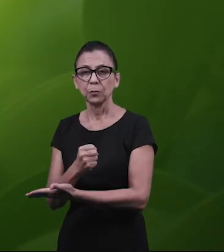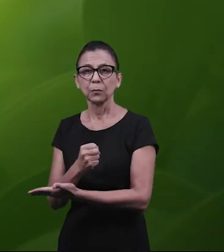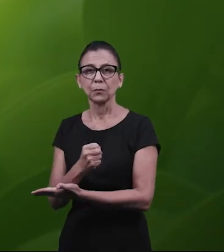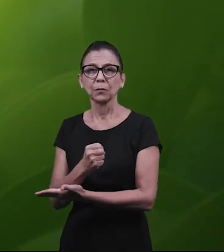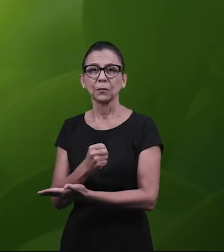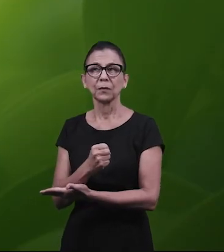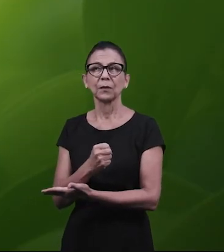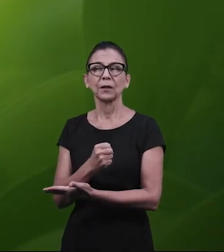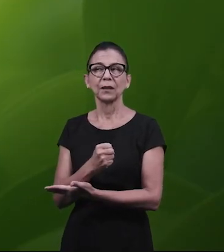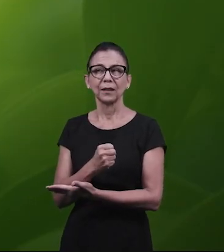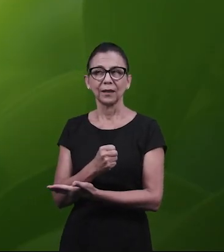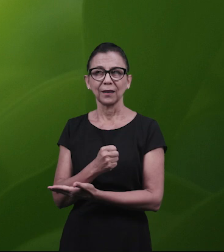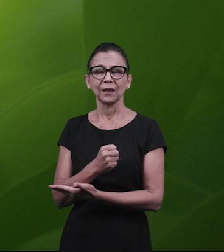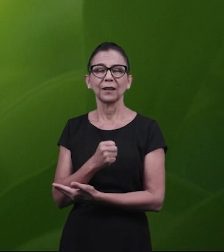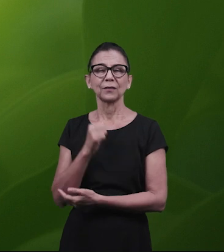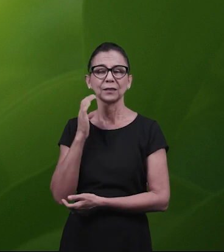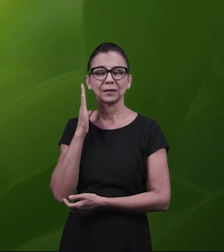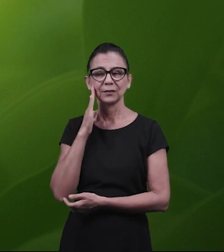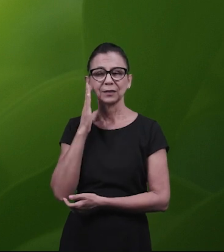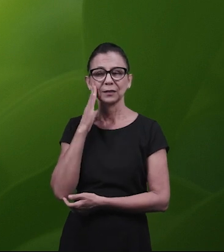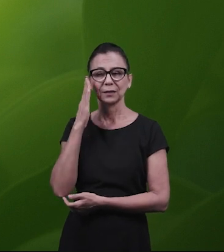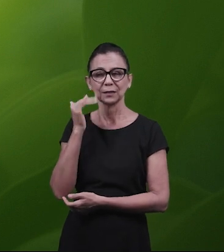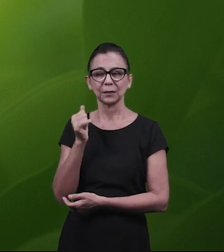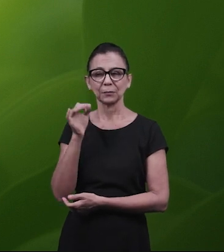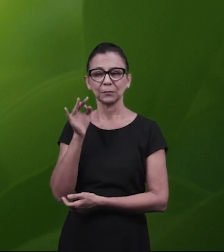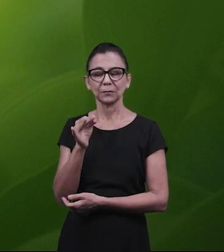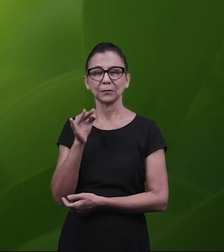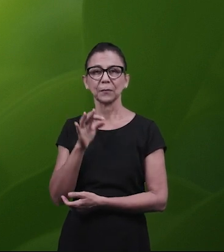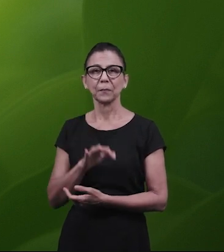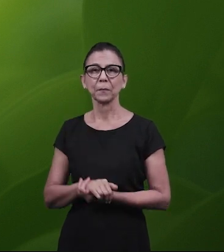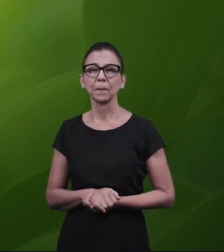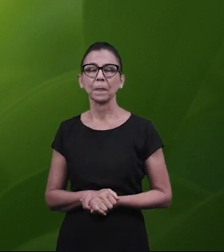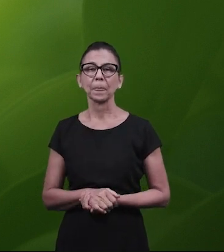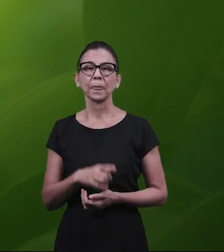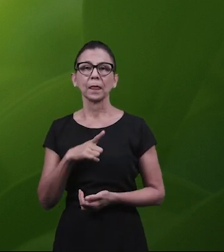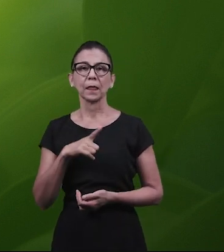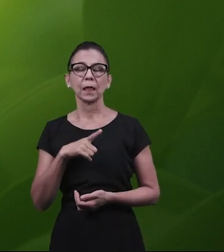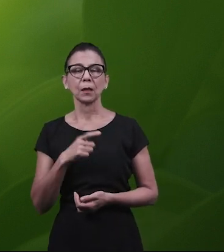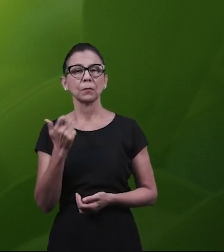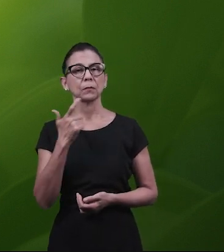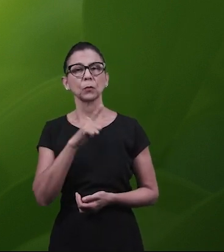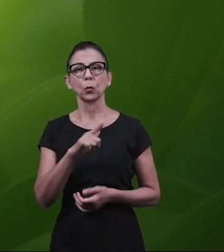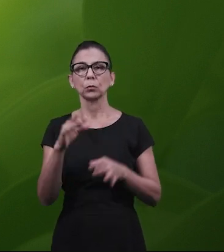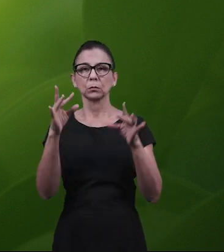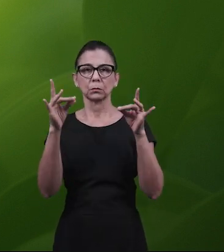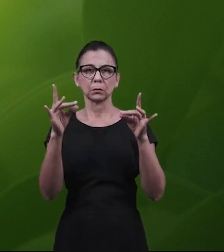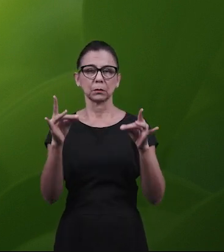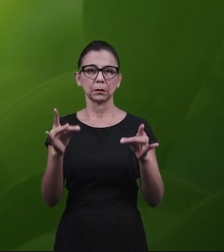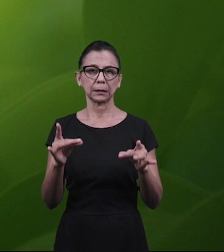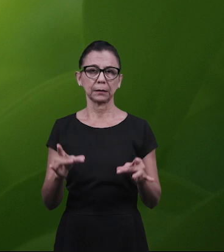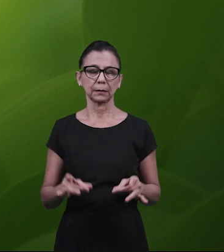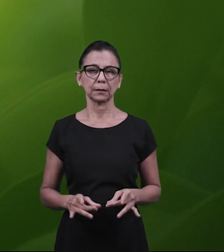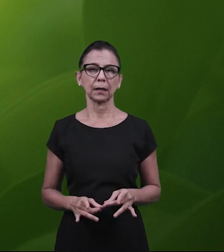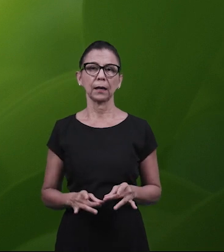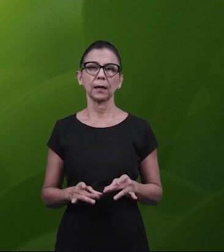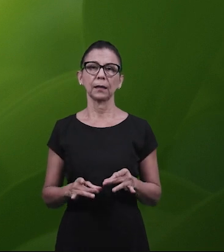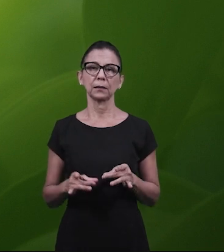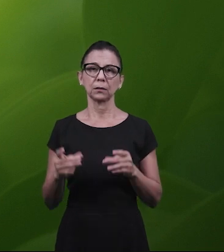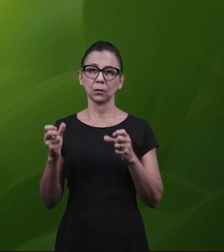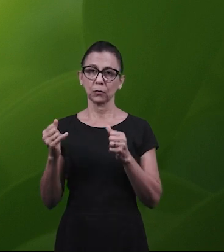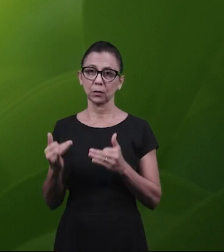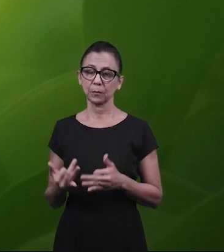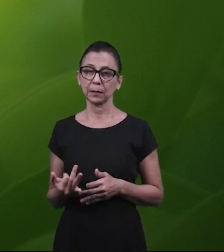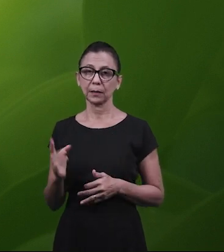différencie. Ça, c'est important. Mais il y a quelques autres points que j'aimerais laisser ici afin que les frères puissent